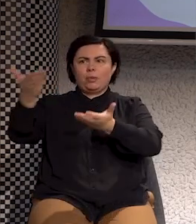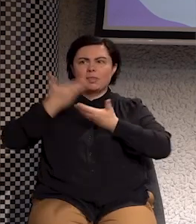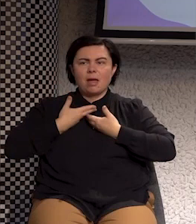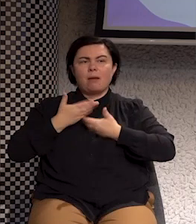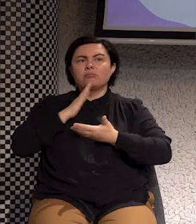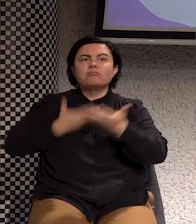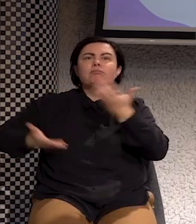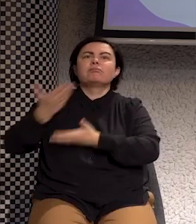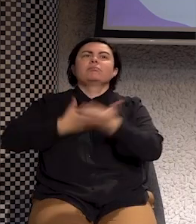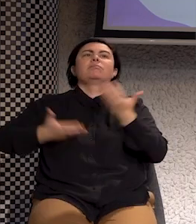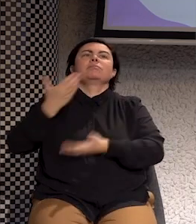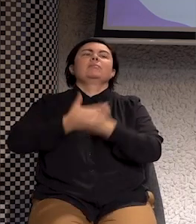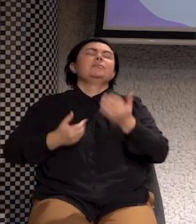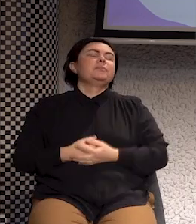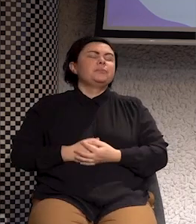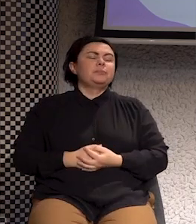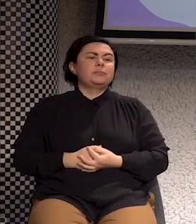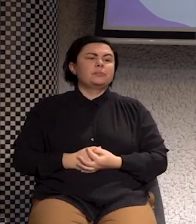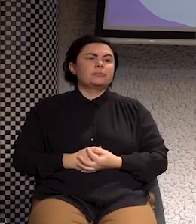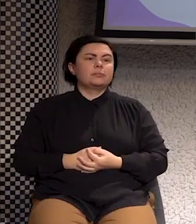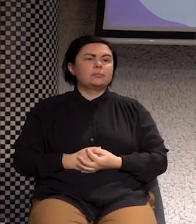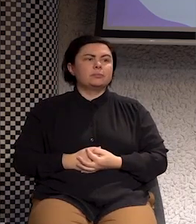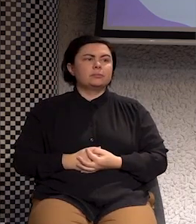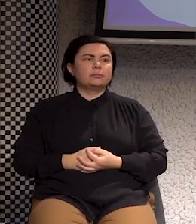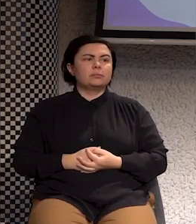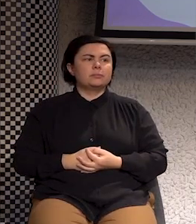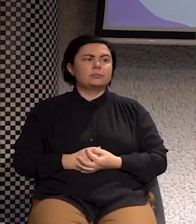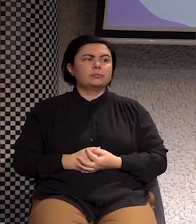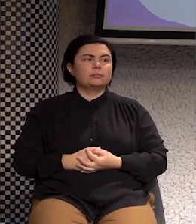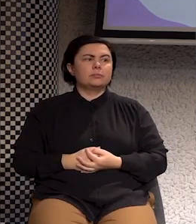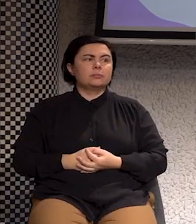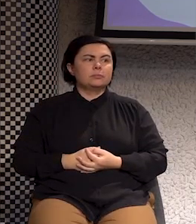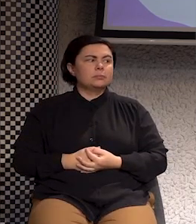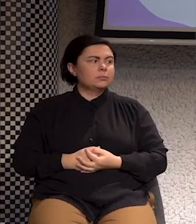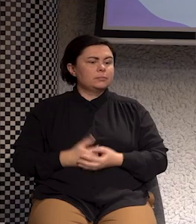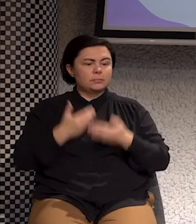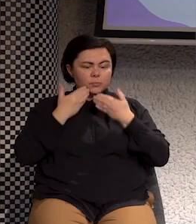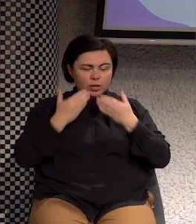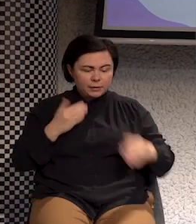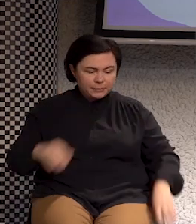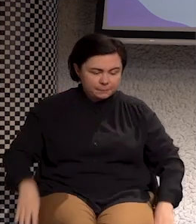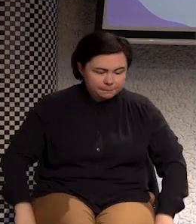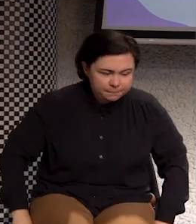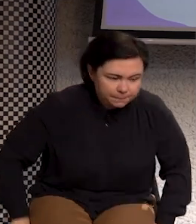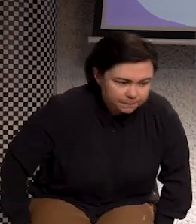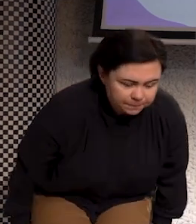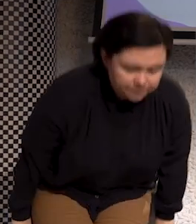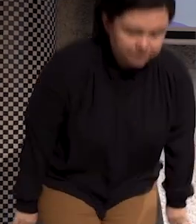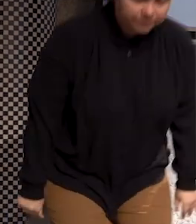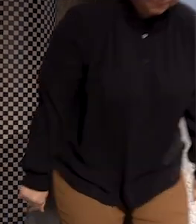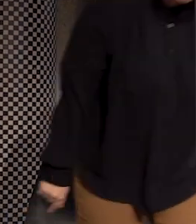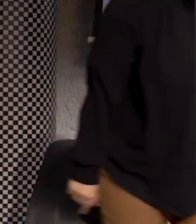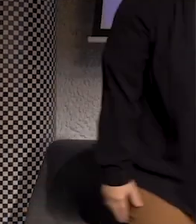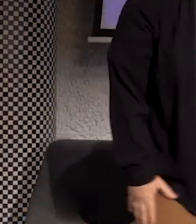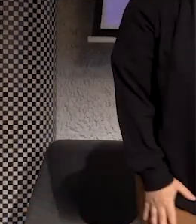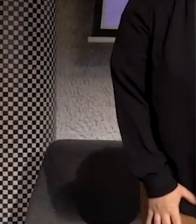która się po prostu nią dzieliła. Dzięki. Tak, ja jakoś tak, ja